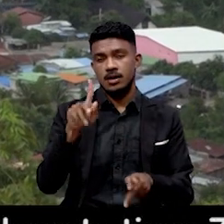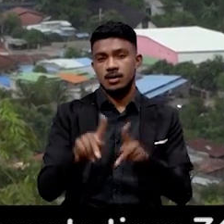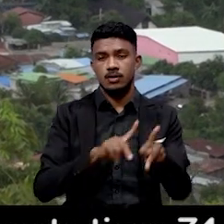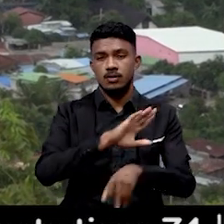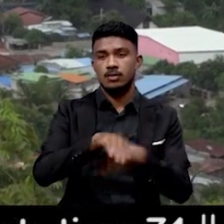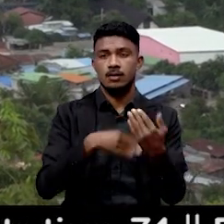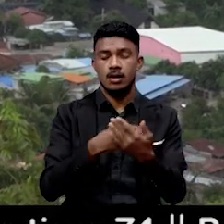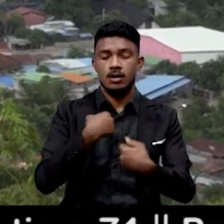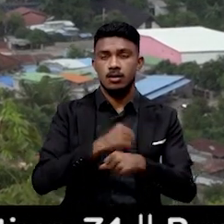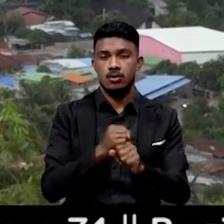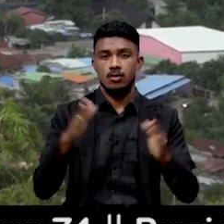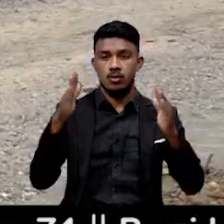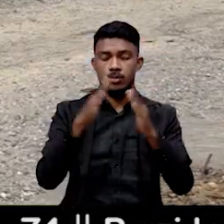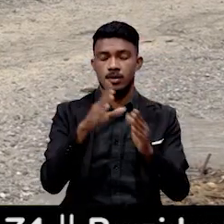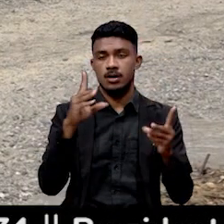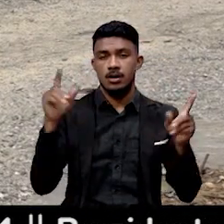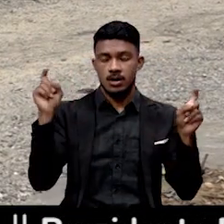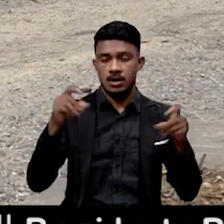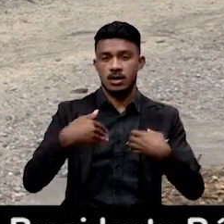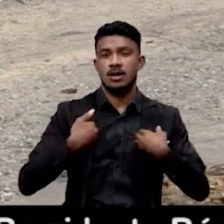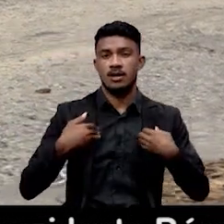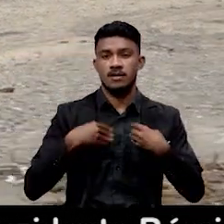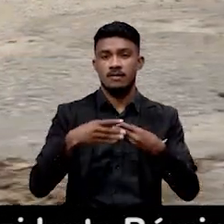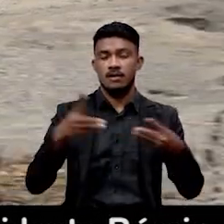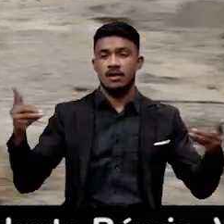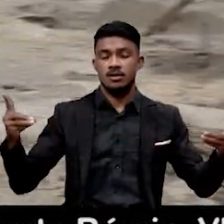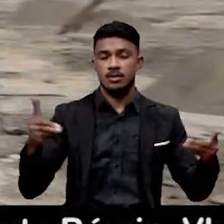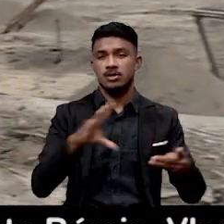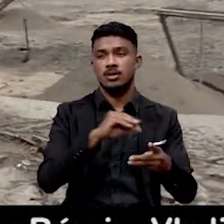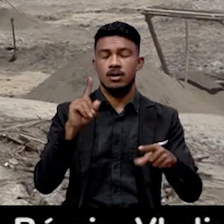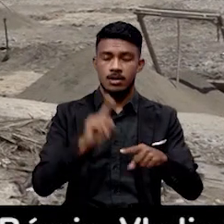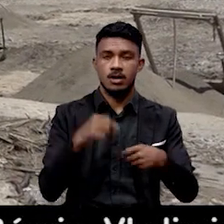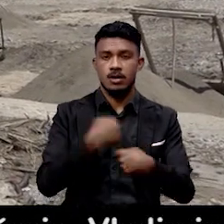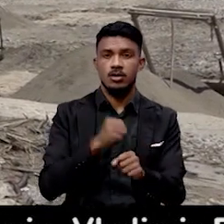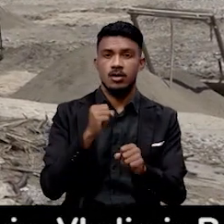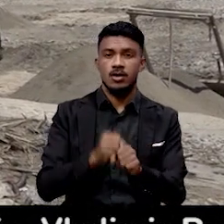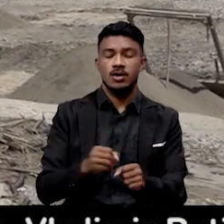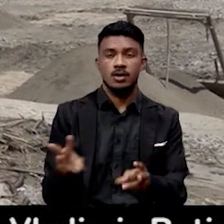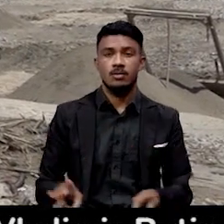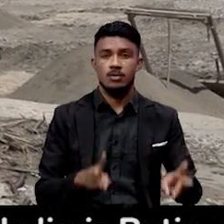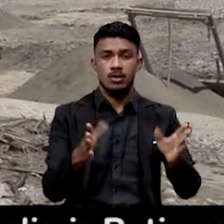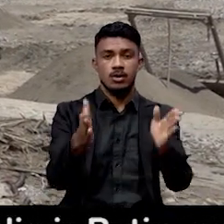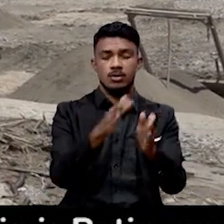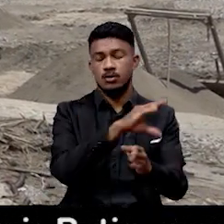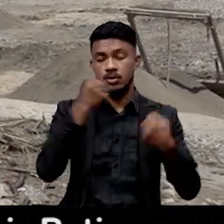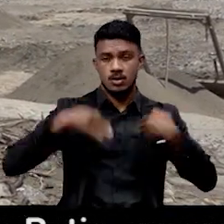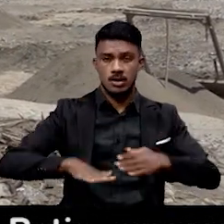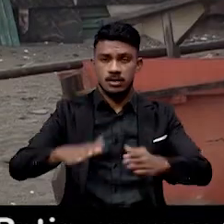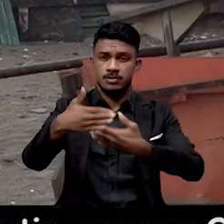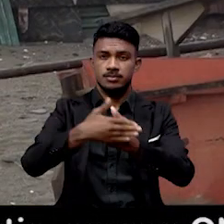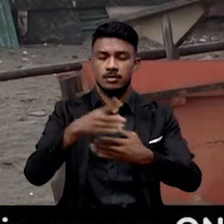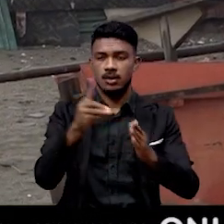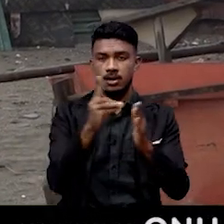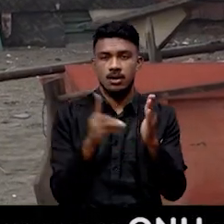uma tenki iha espaço, la bele halo iha motanini no mos besik tasi ibung. Dados komunidade nebe